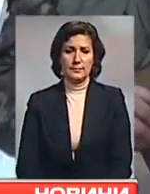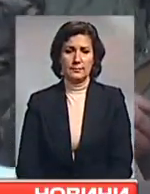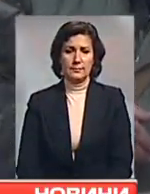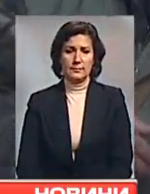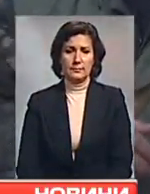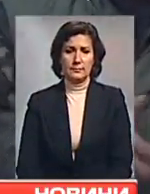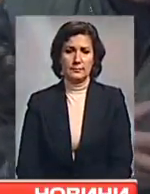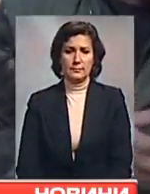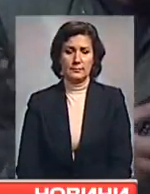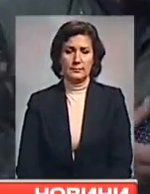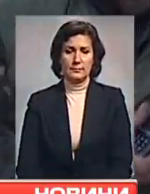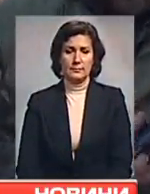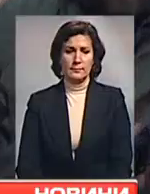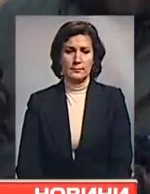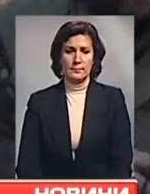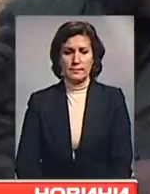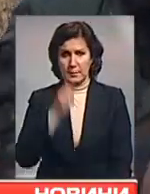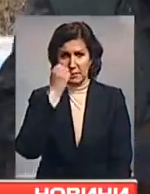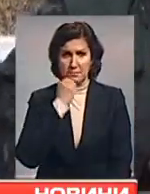Що, буде товарний зв'язок.